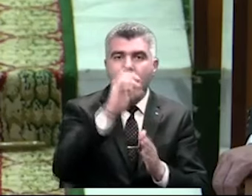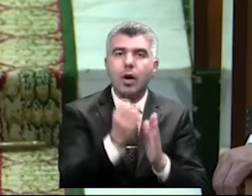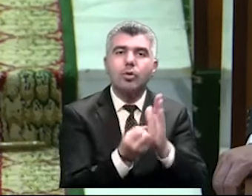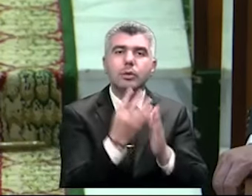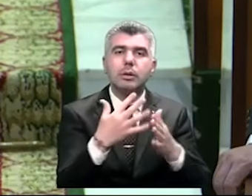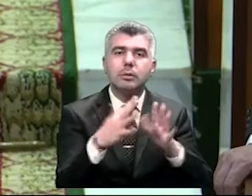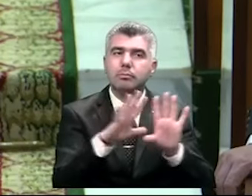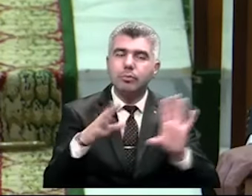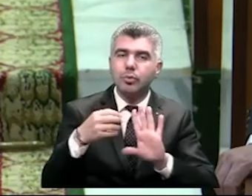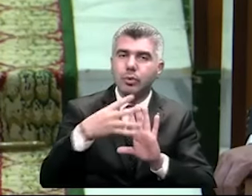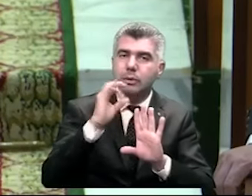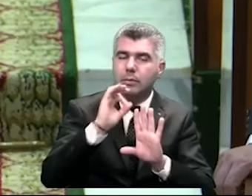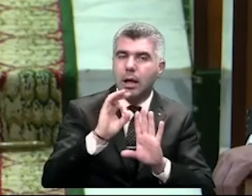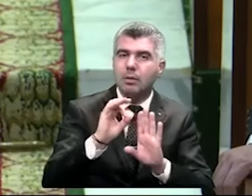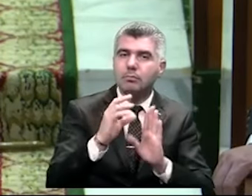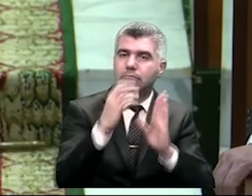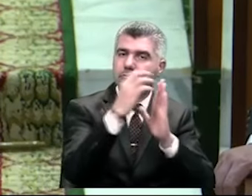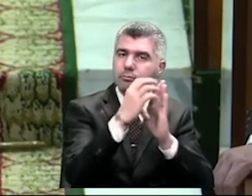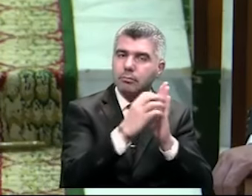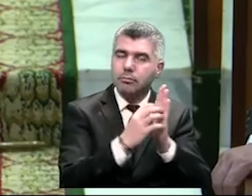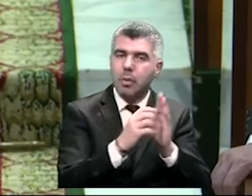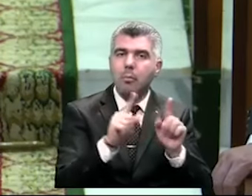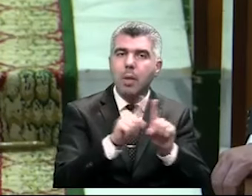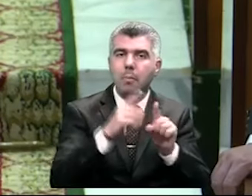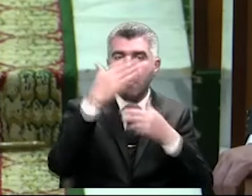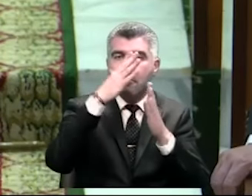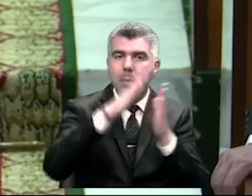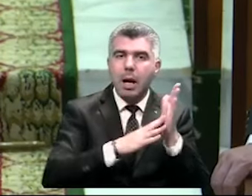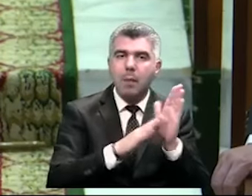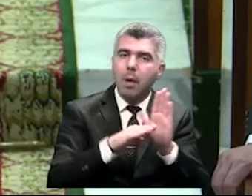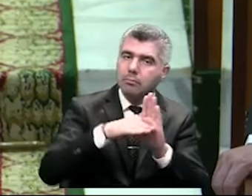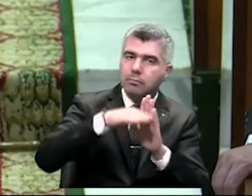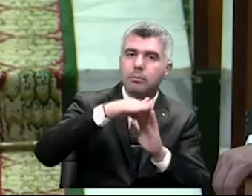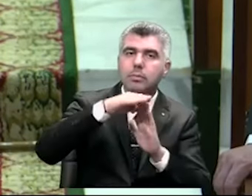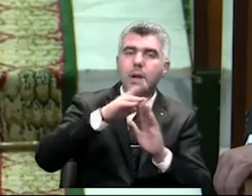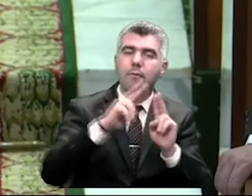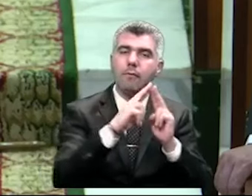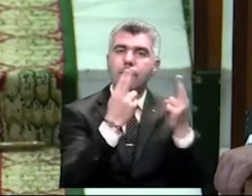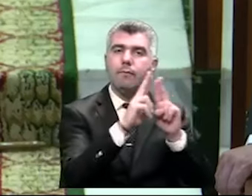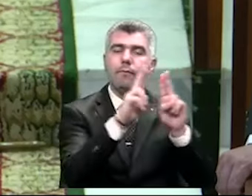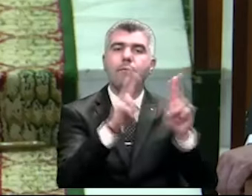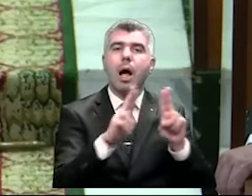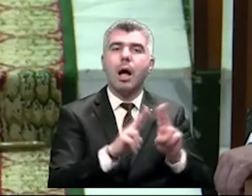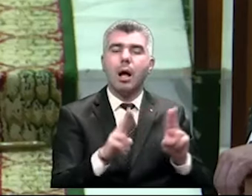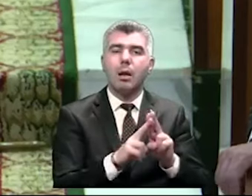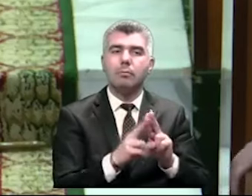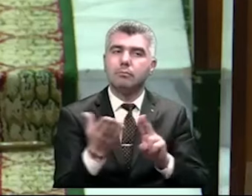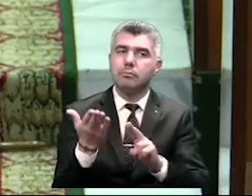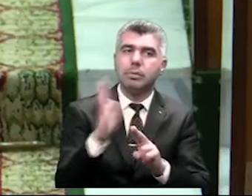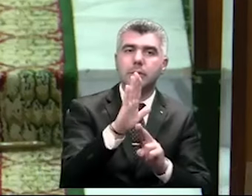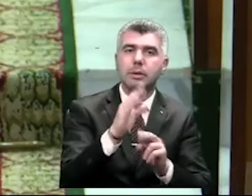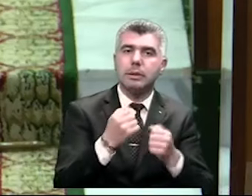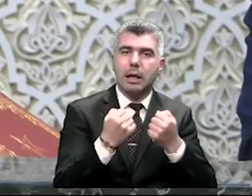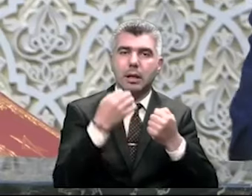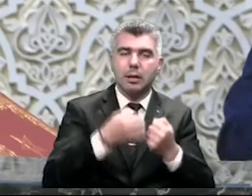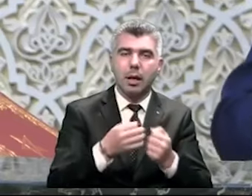الجاذبيه ديال هذ الموانئ ونجعل ان بلادنا الحمد لله تزيد تموقع على الصعيد الدولي كواجهه قويه في هذا